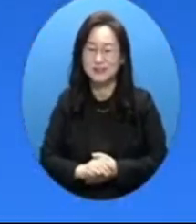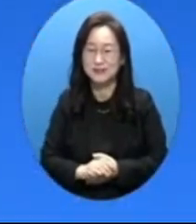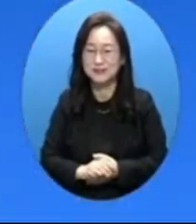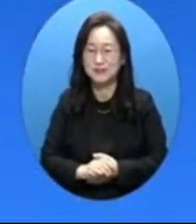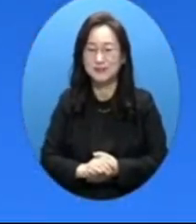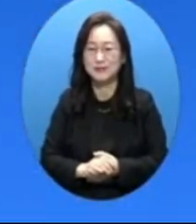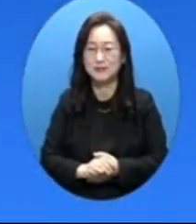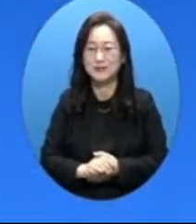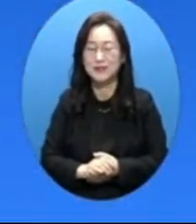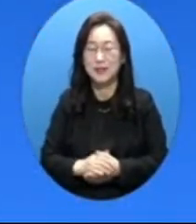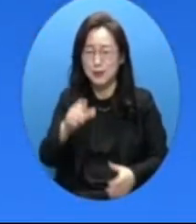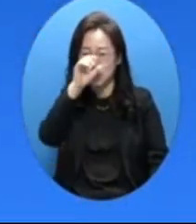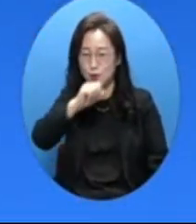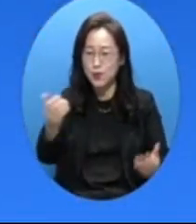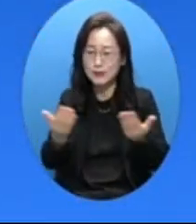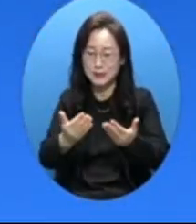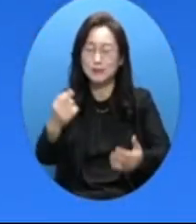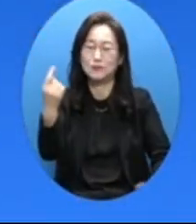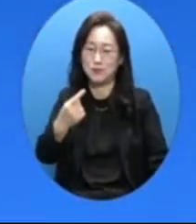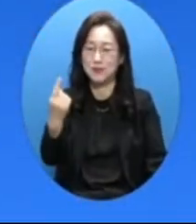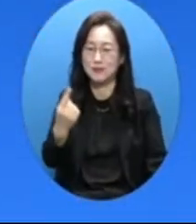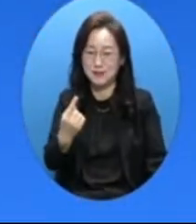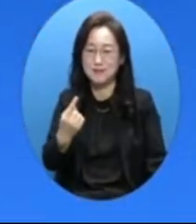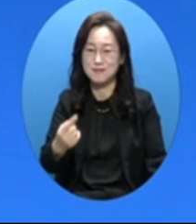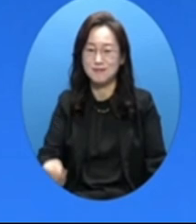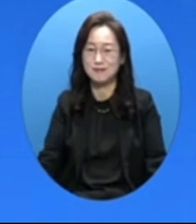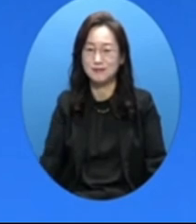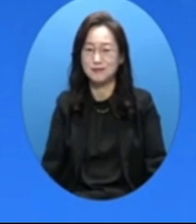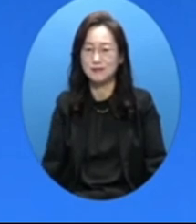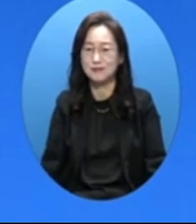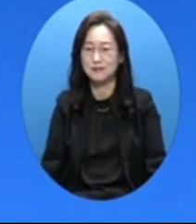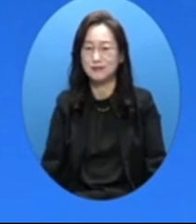우리가 좋은 일이 일어나고 있습니다 예수